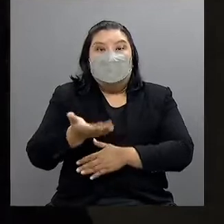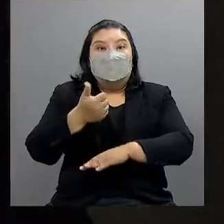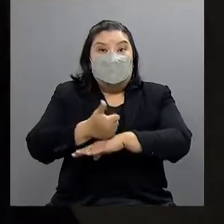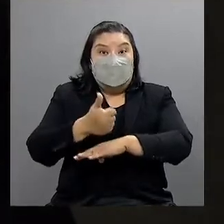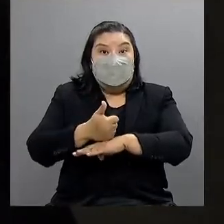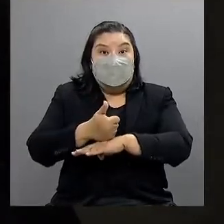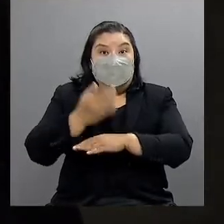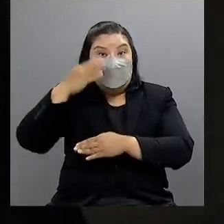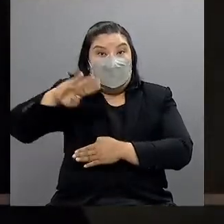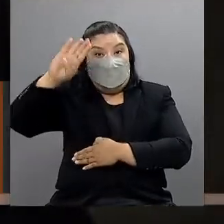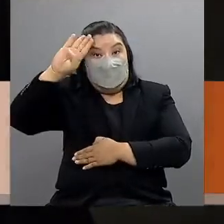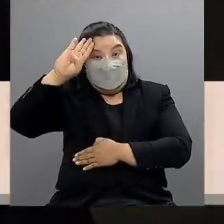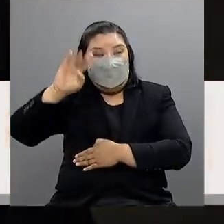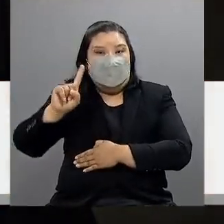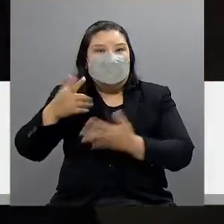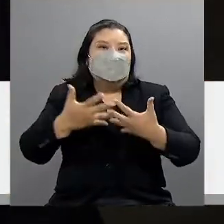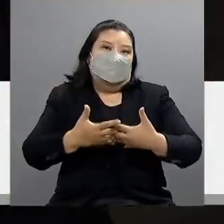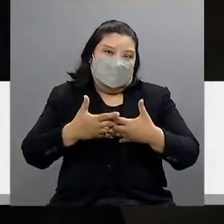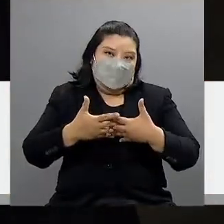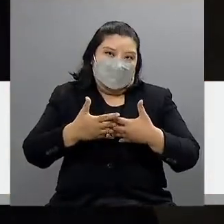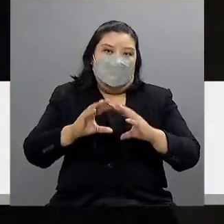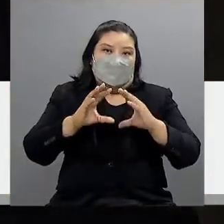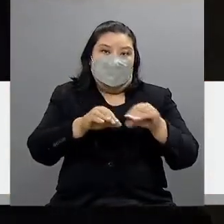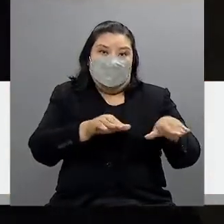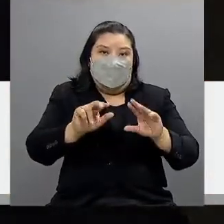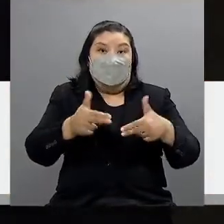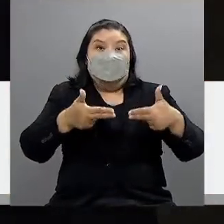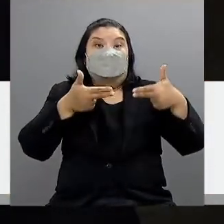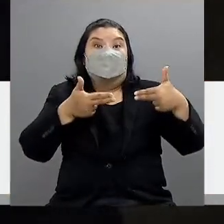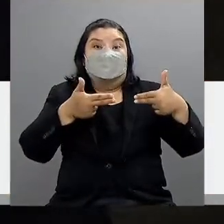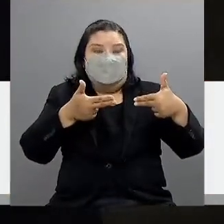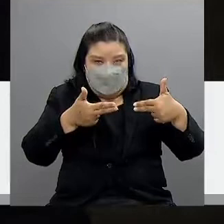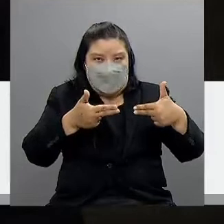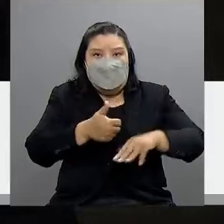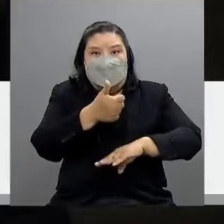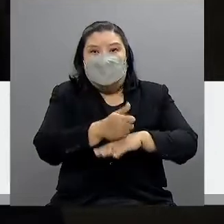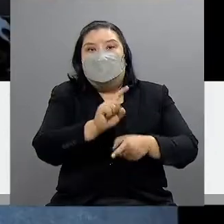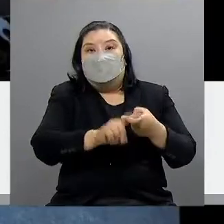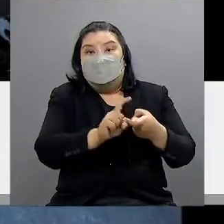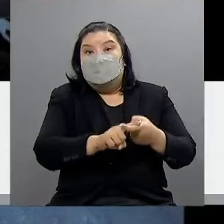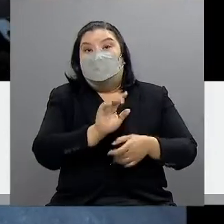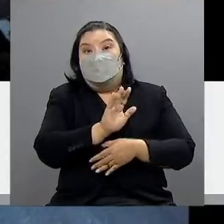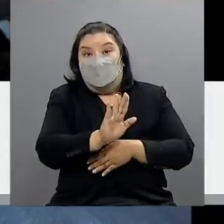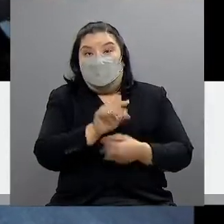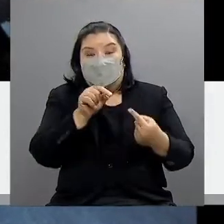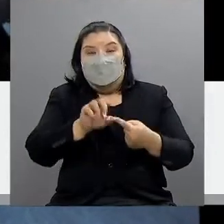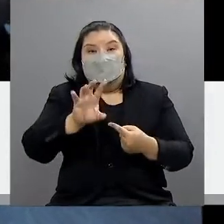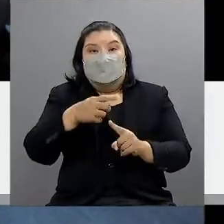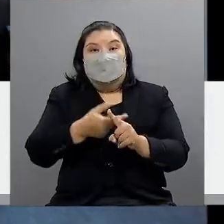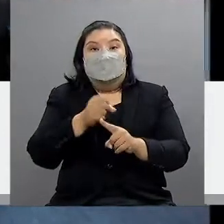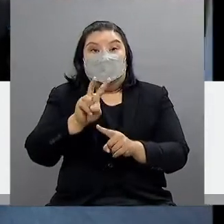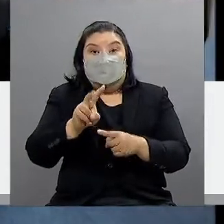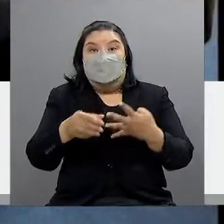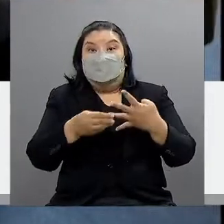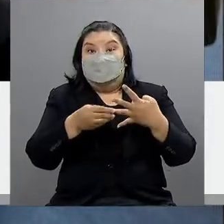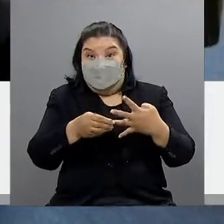าหือผ่านระบบวิดีโอคอลกับวัลดีเมีปุตินปราธานาธิบดีของรัศเสย เมอวันที่ 7 ธัวาคมทผ่านมาโดย